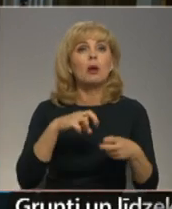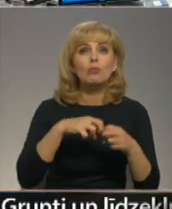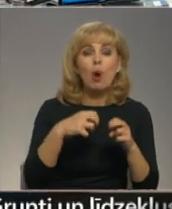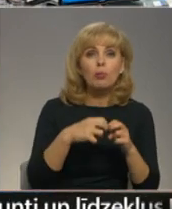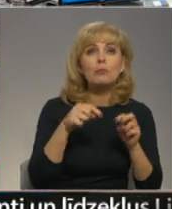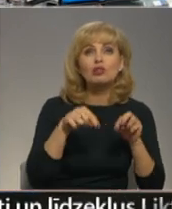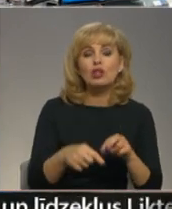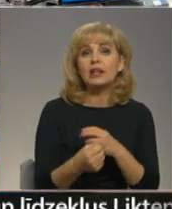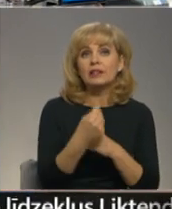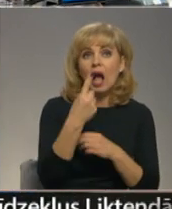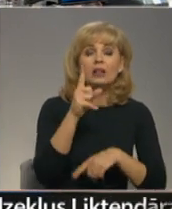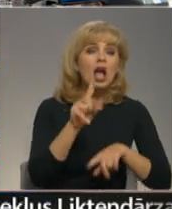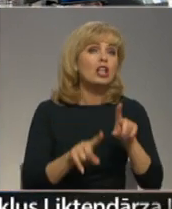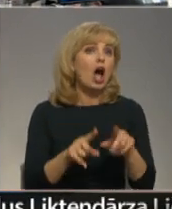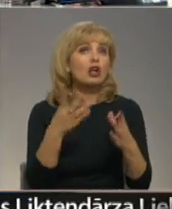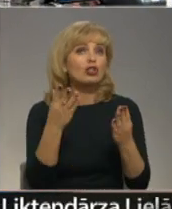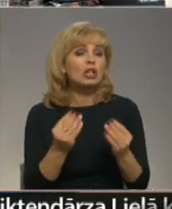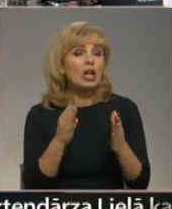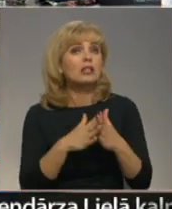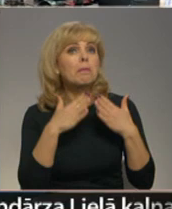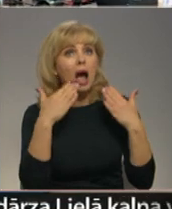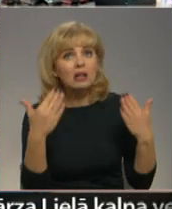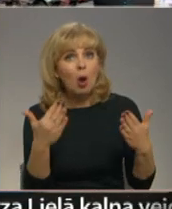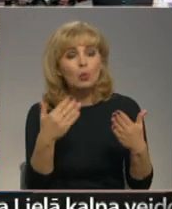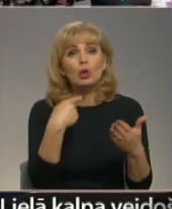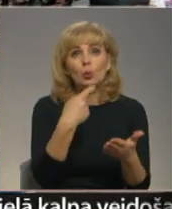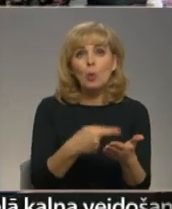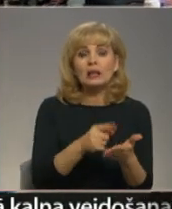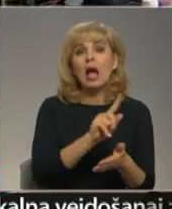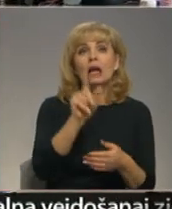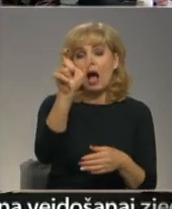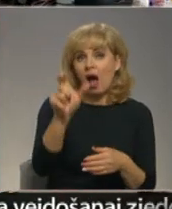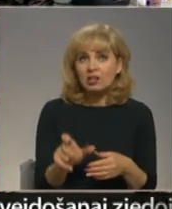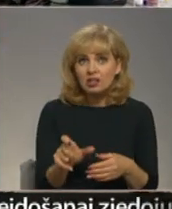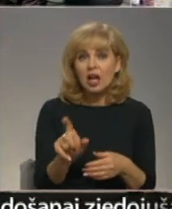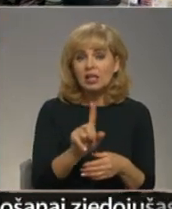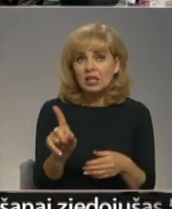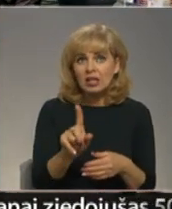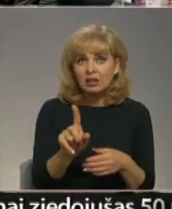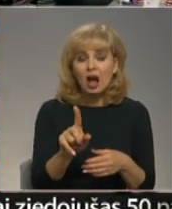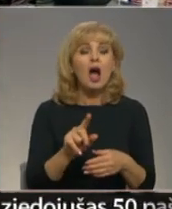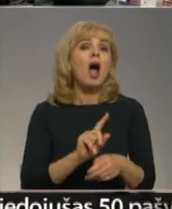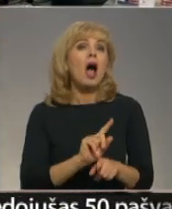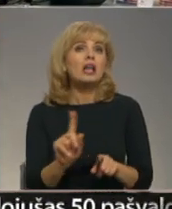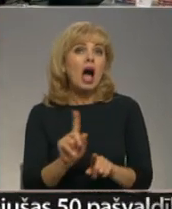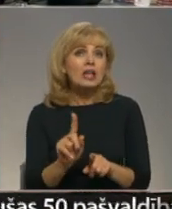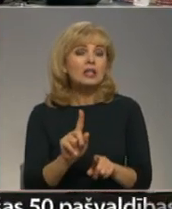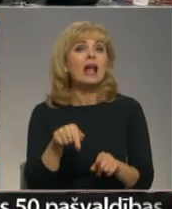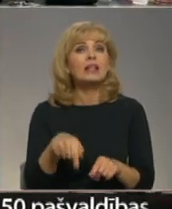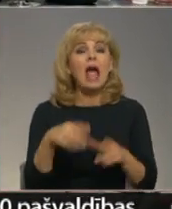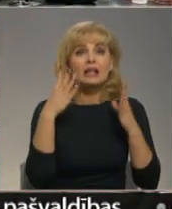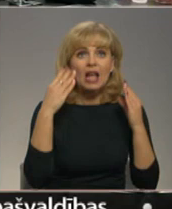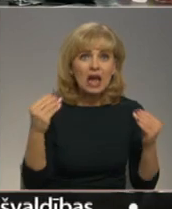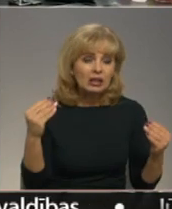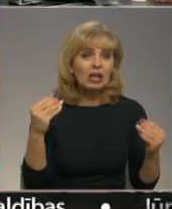šeit. Dažas dienas ir daudz par daudz, lai noteiktu, kas tieši kaiš pacientam. Tāpēc šeit, Nīderlandē, Groningenā, kopā